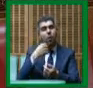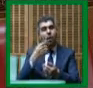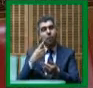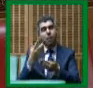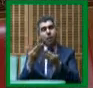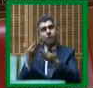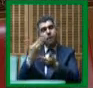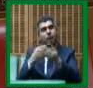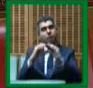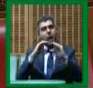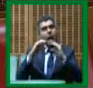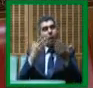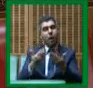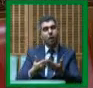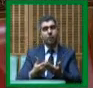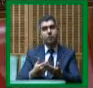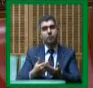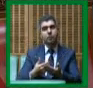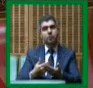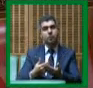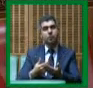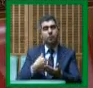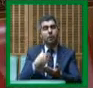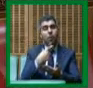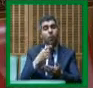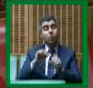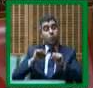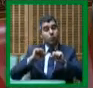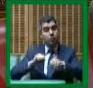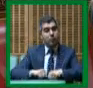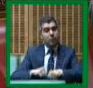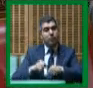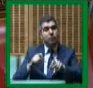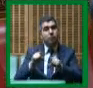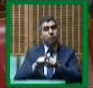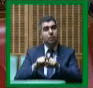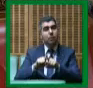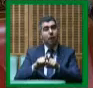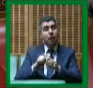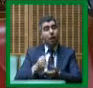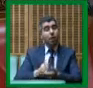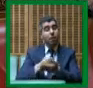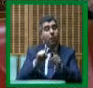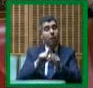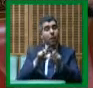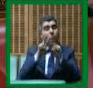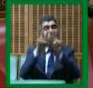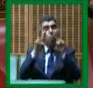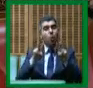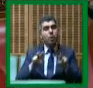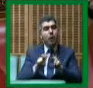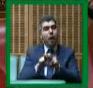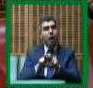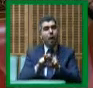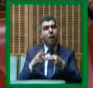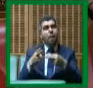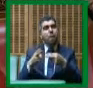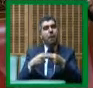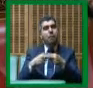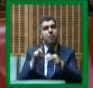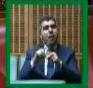مثلا عطينا الامكانيه دابا الناس اللي عندهم لي كونطرا اللي كيكريو داك لي